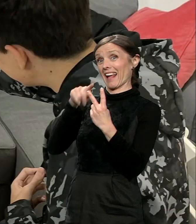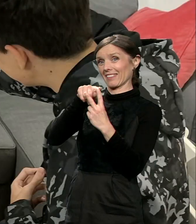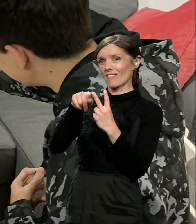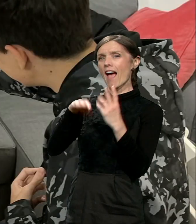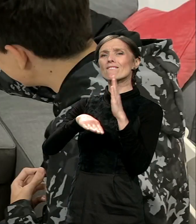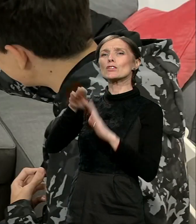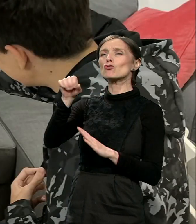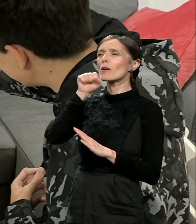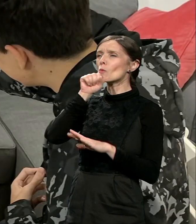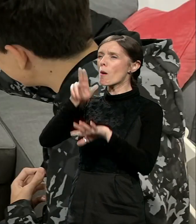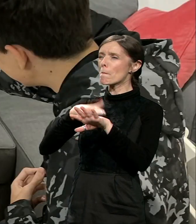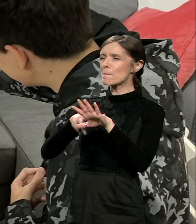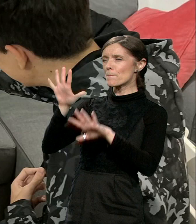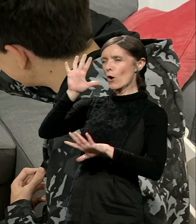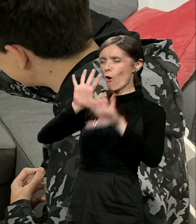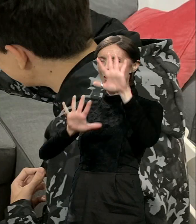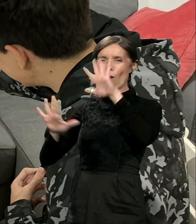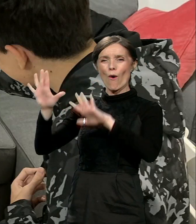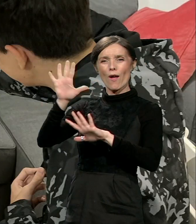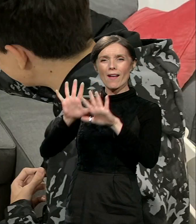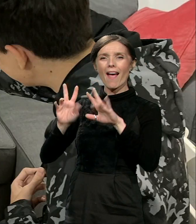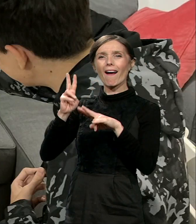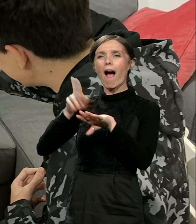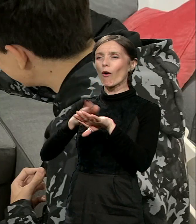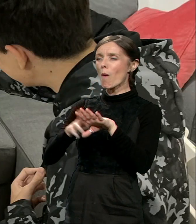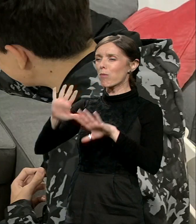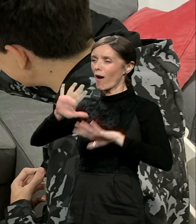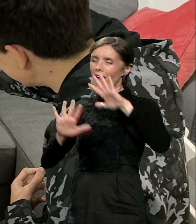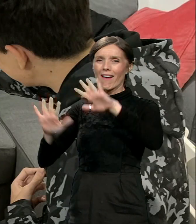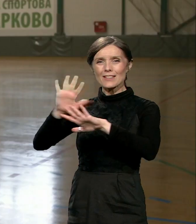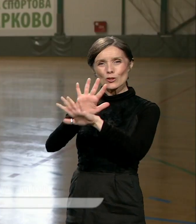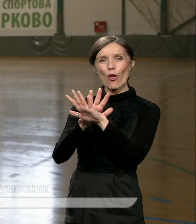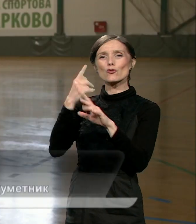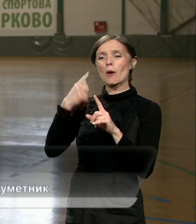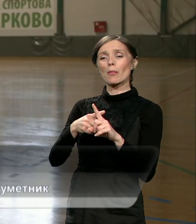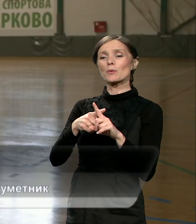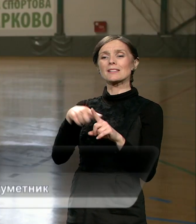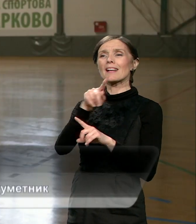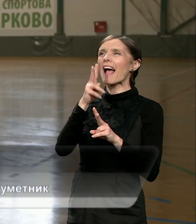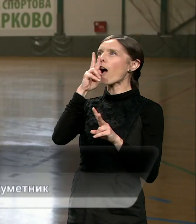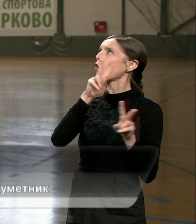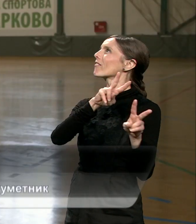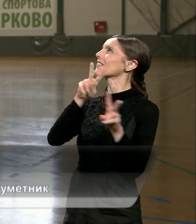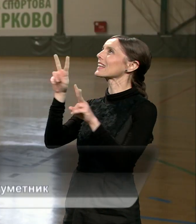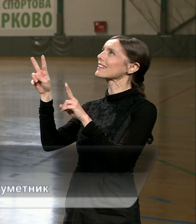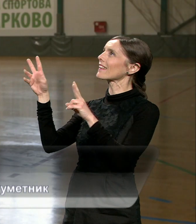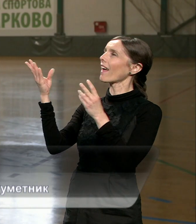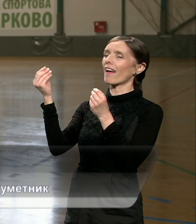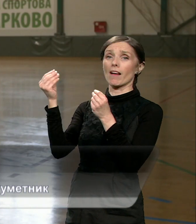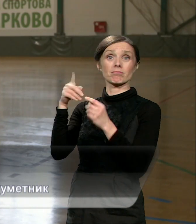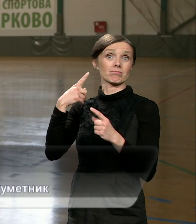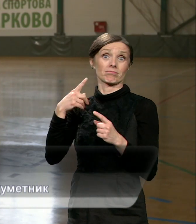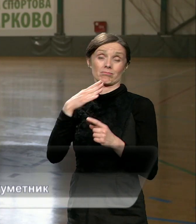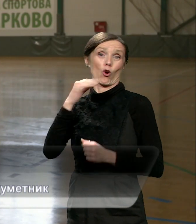samoj boji i tome kako poslaguju boje i kako oni zapravo vide svet oko sebe. Jako je